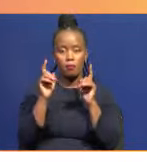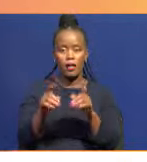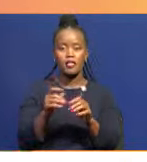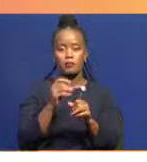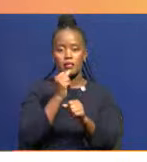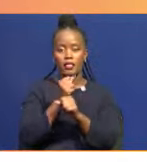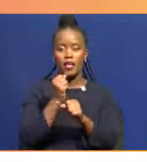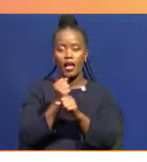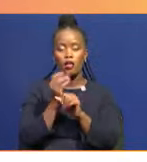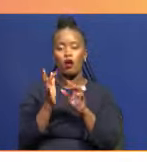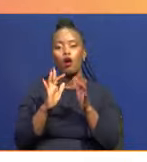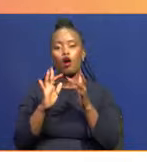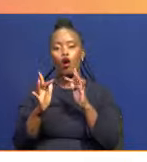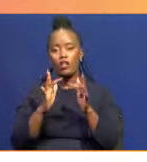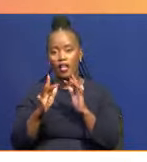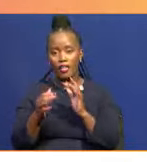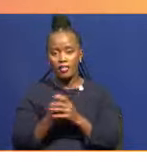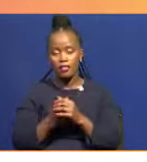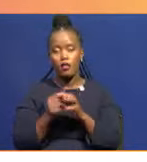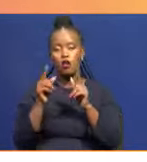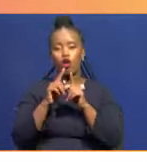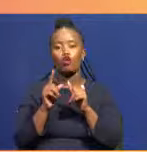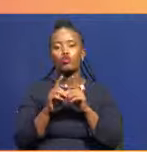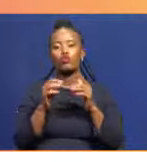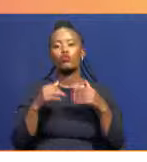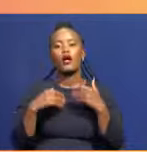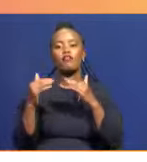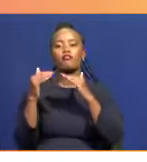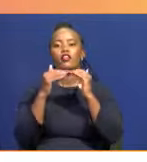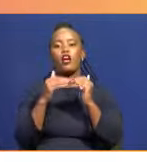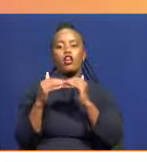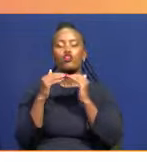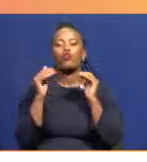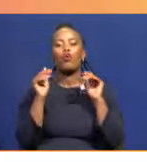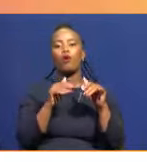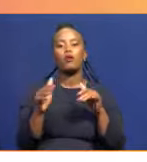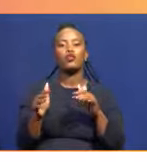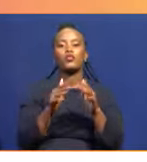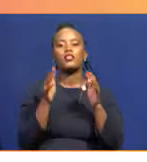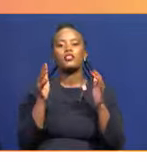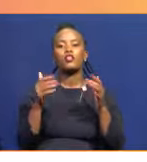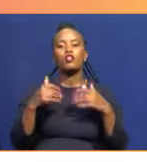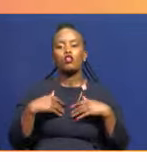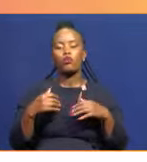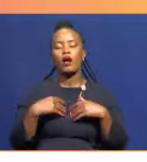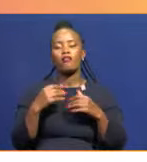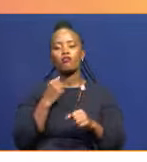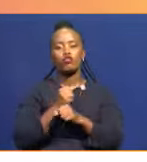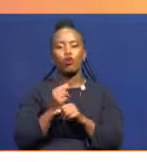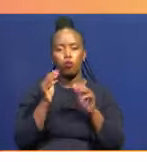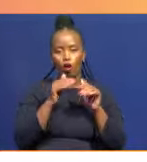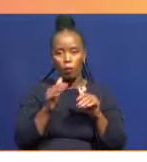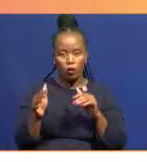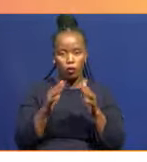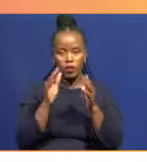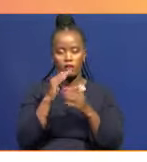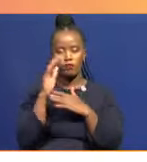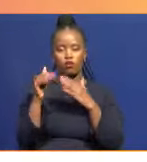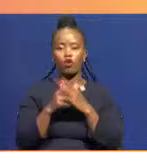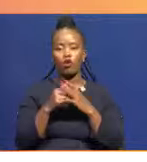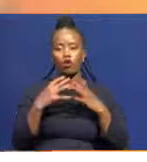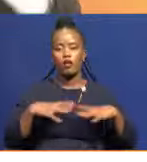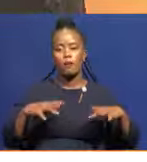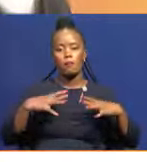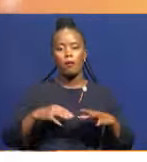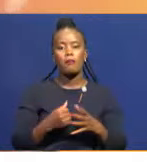Hili kukue na ile tunaita equal opportunities. Ili kukue na nafasi sawa kwa kila mtu. Mm-hmm. Na niko na uhakika tukifanya